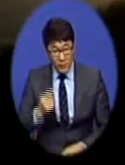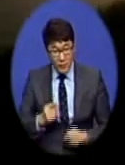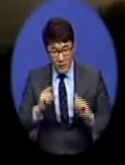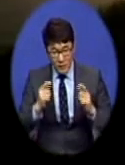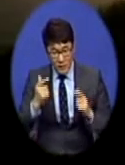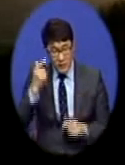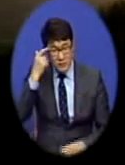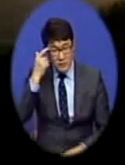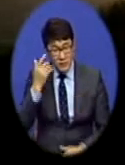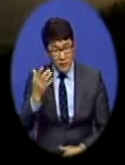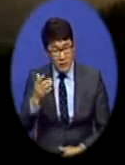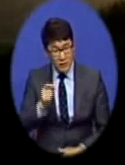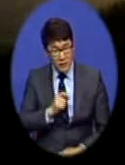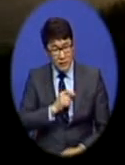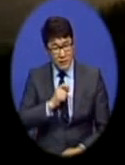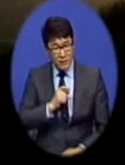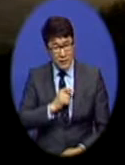안 오는 건지